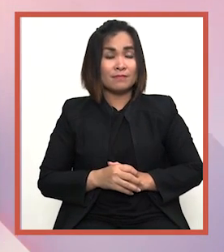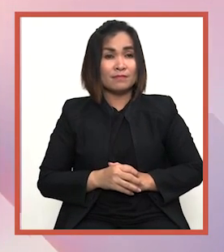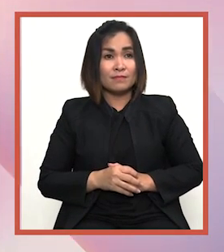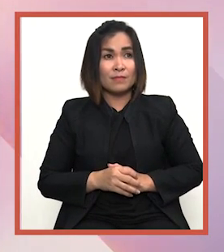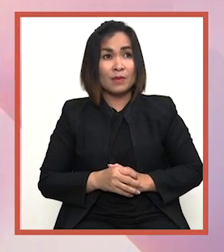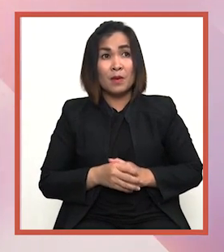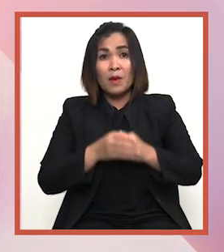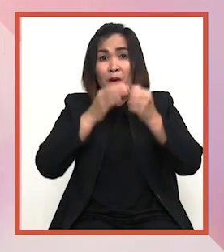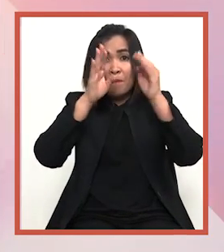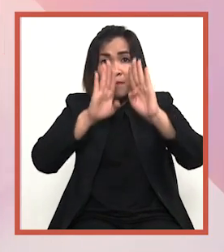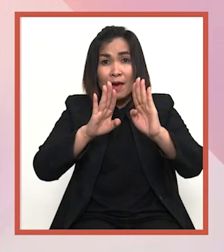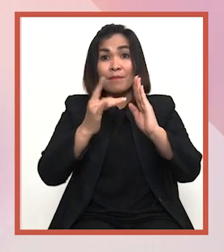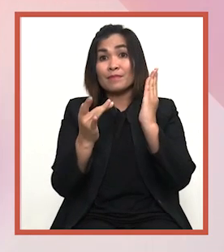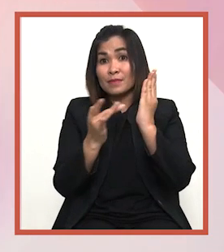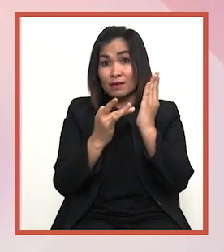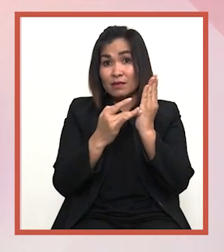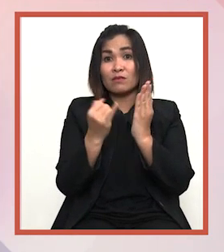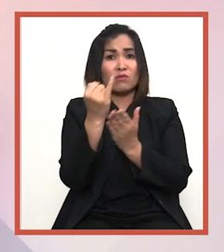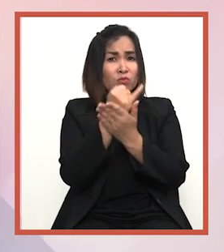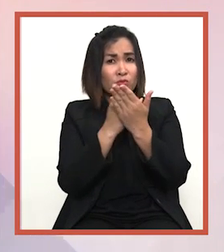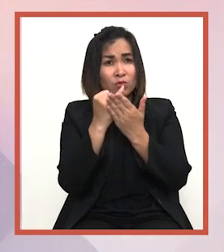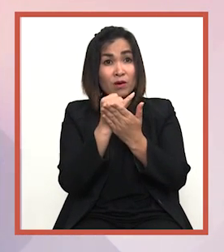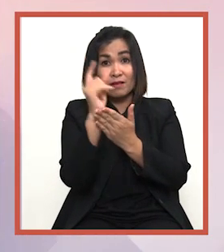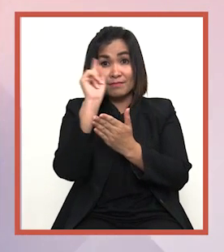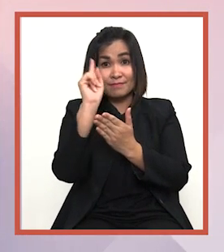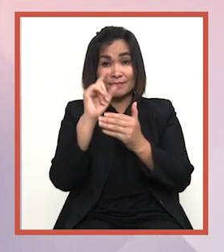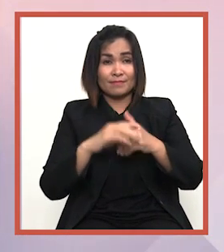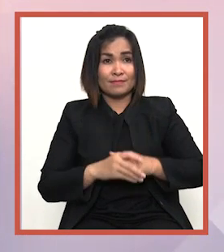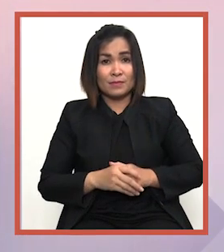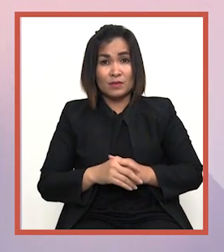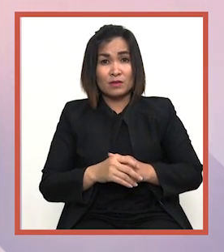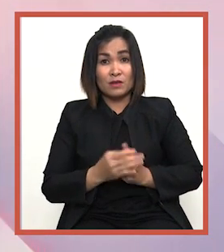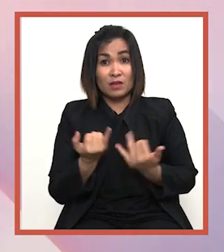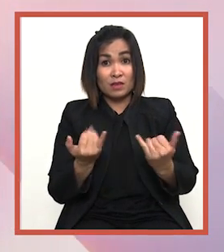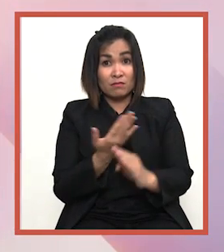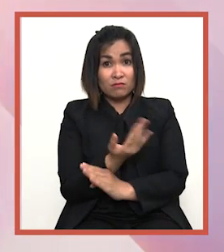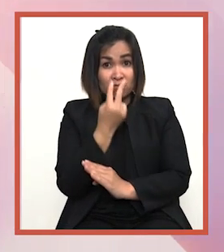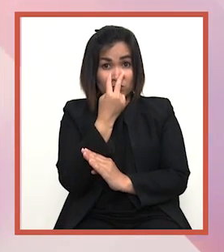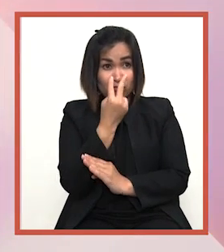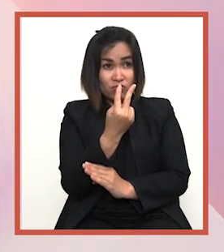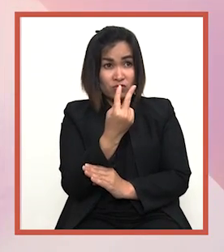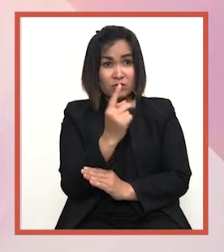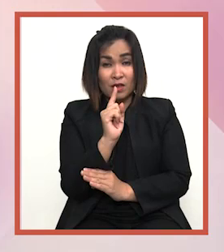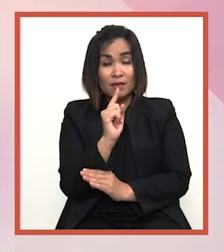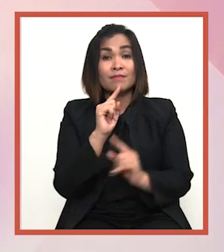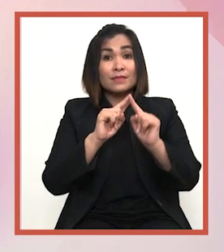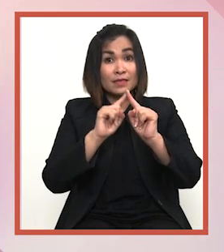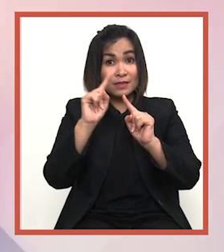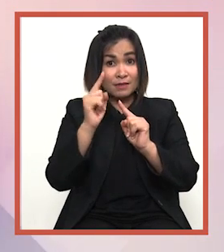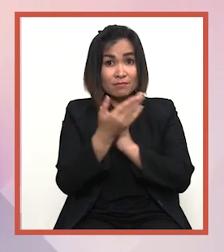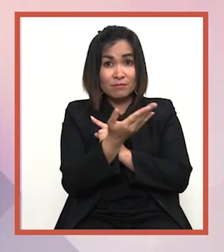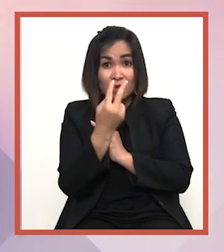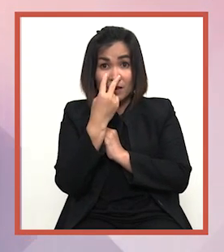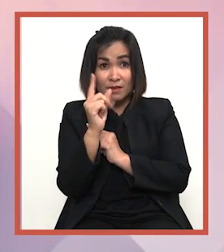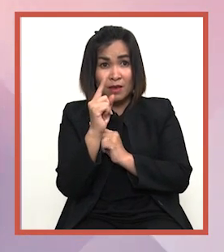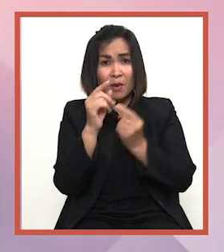เขียนแบบเทคนิคนะครับนะนักเรียนมาดูกันก่อนนะครับในส่วนของสไลด์แรกนะครับนักเรียน